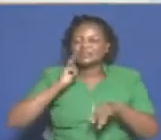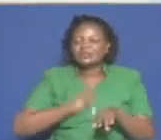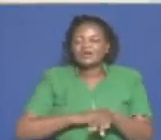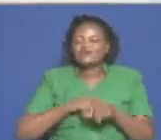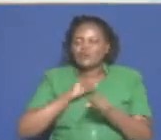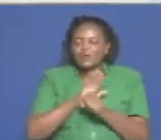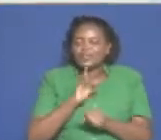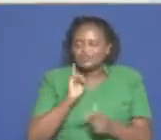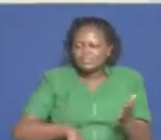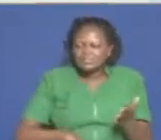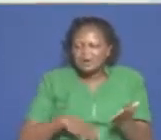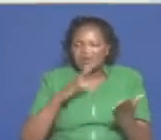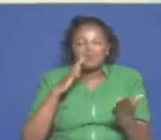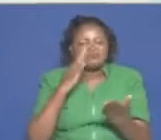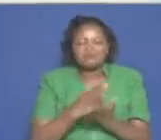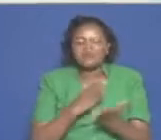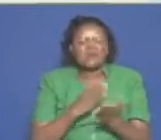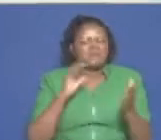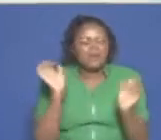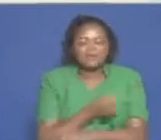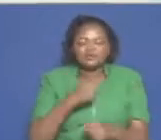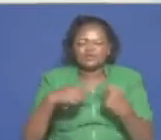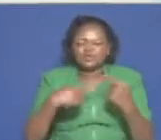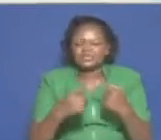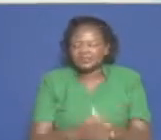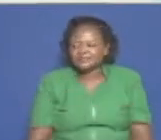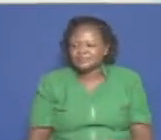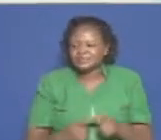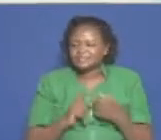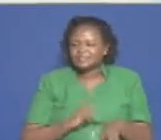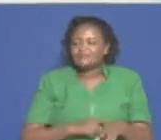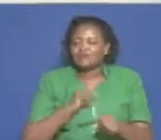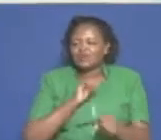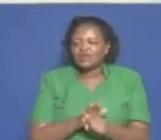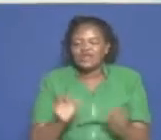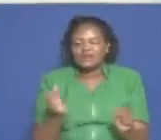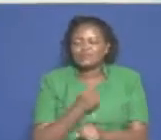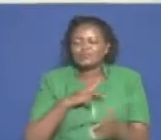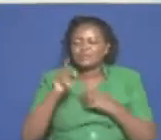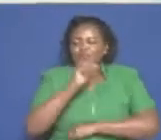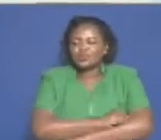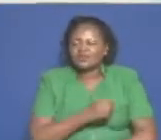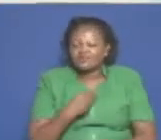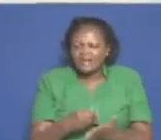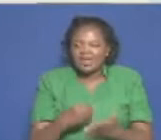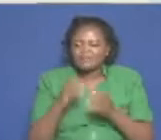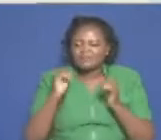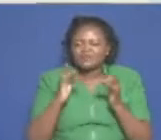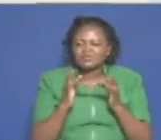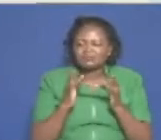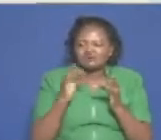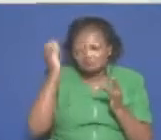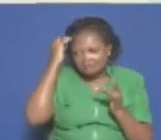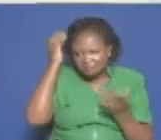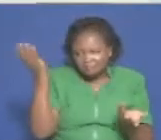wakaambiwa program haziwezekani kuendelea. Na tu unapata hii wakati ya corona watu hawezi lipa school fees, kama watu watafanya online studies watu hawezi lipa hizi school